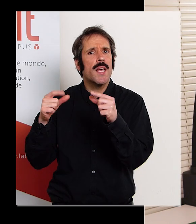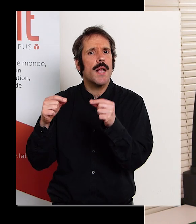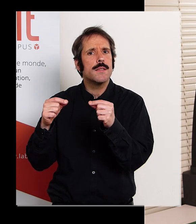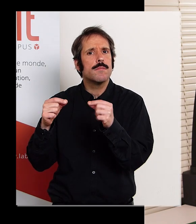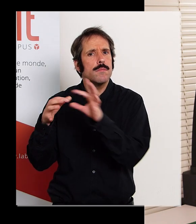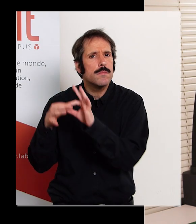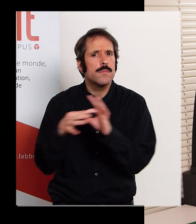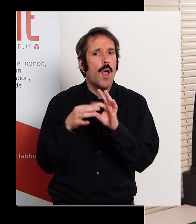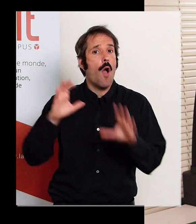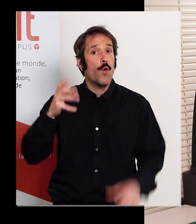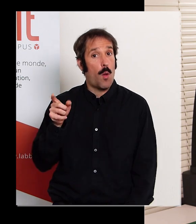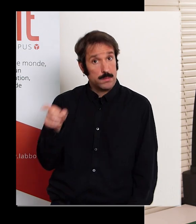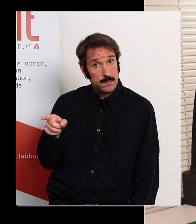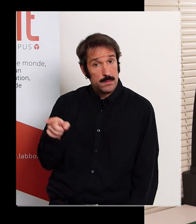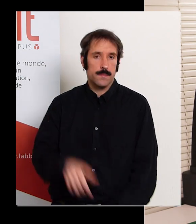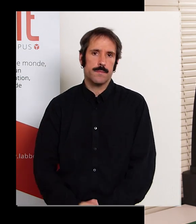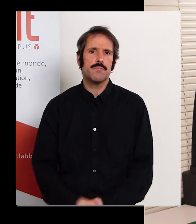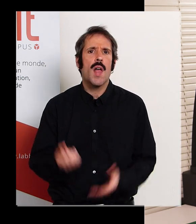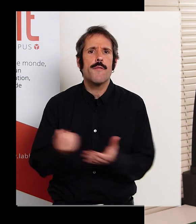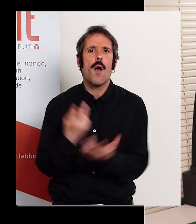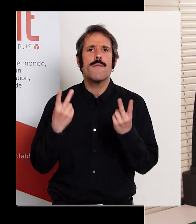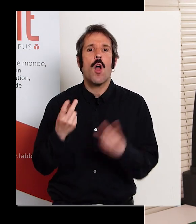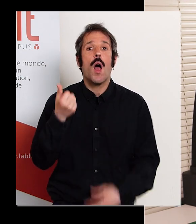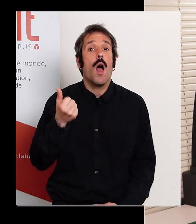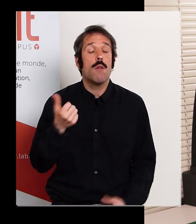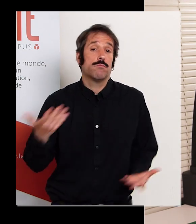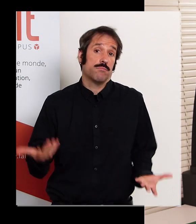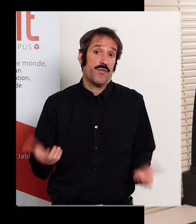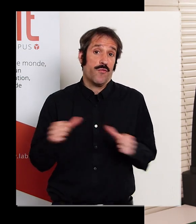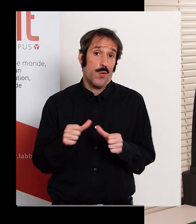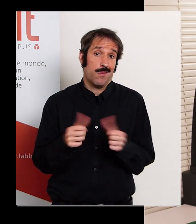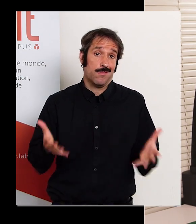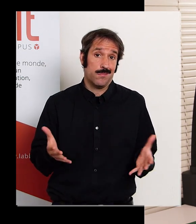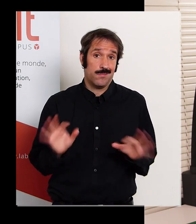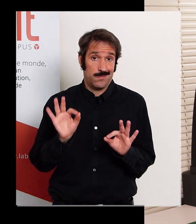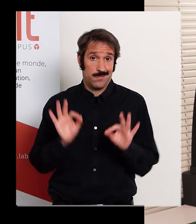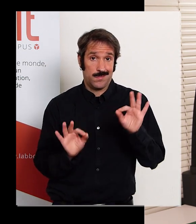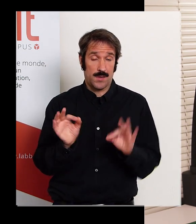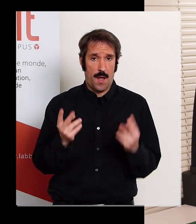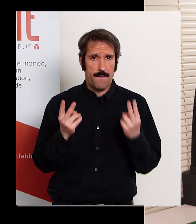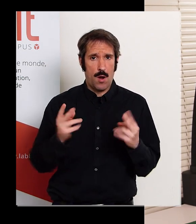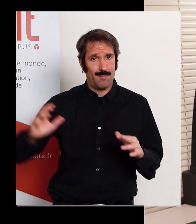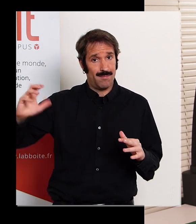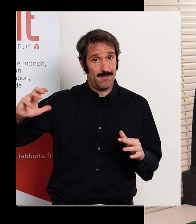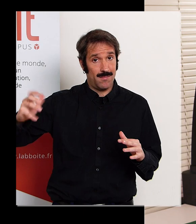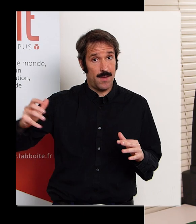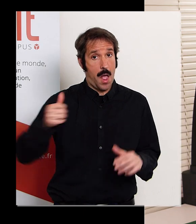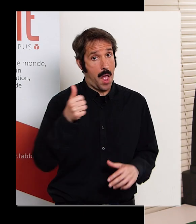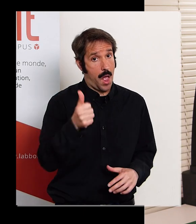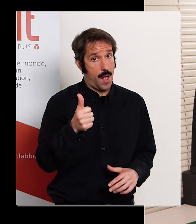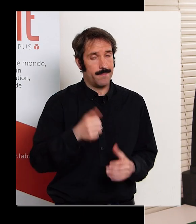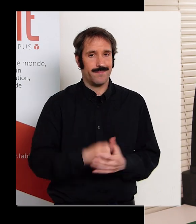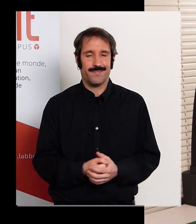La 6e case, qui correspond à ce volant-ci, nous indique une valeur de 1. Donc nous allons régler la valeur du